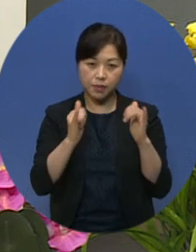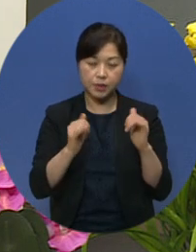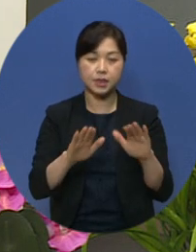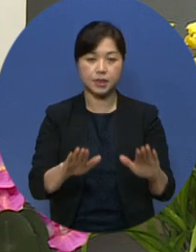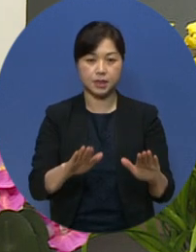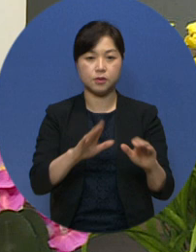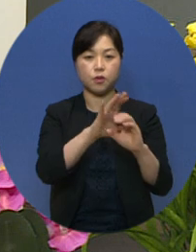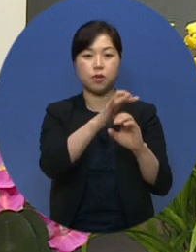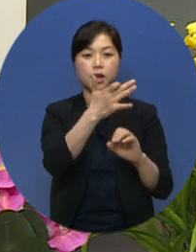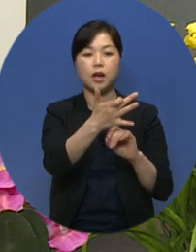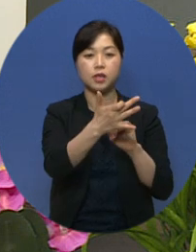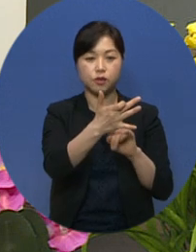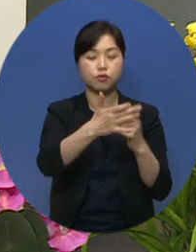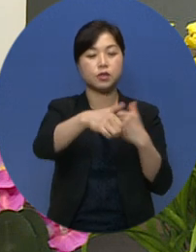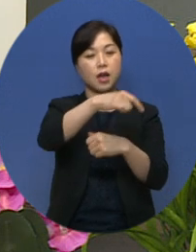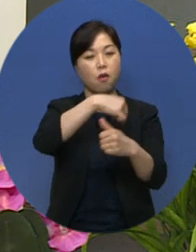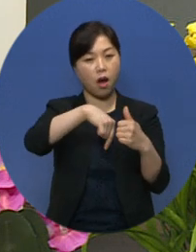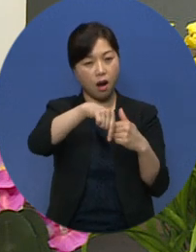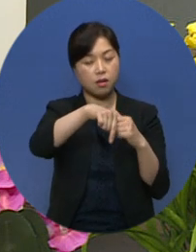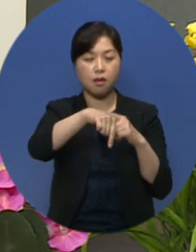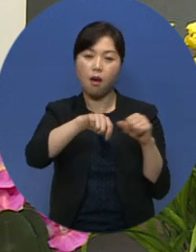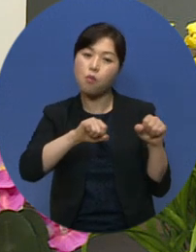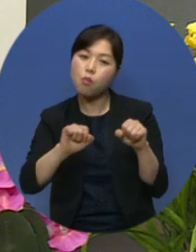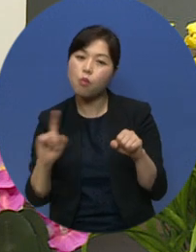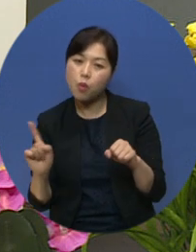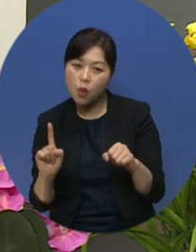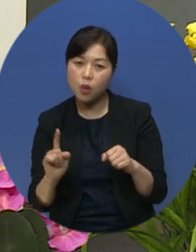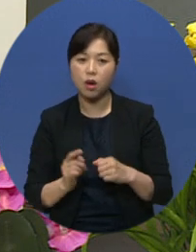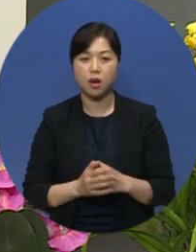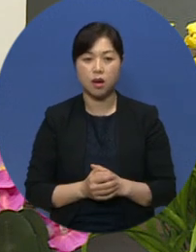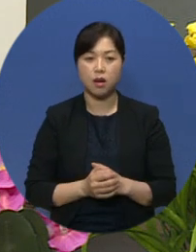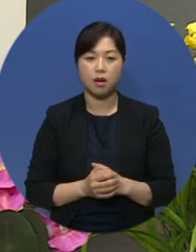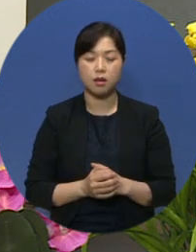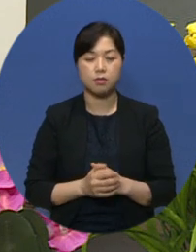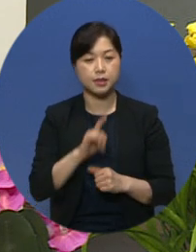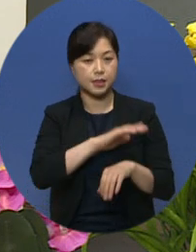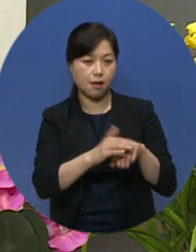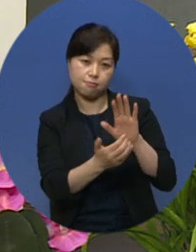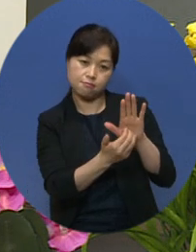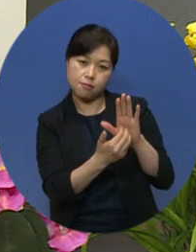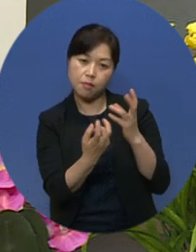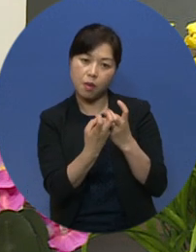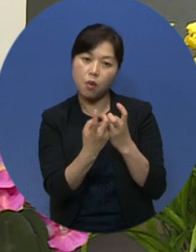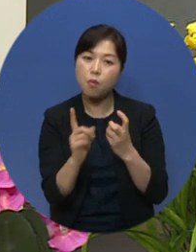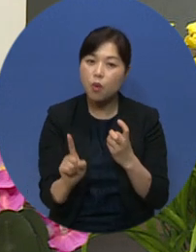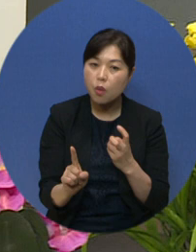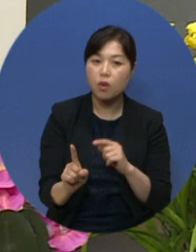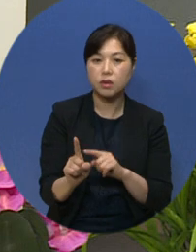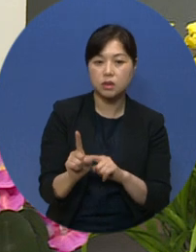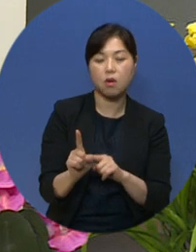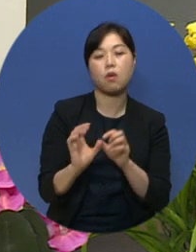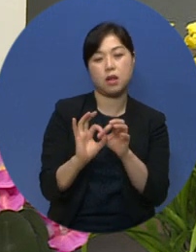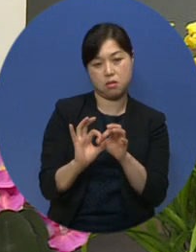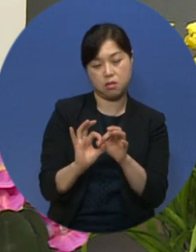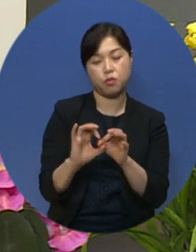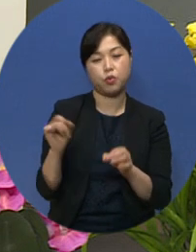코로나 사악해 어떻게 되지 하고 있는가 대비하고 있는가 앞으로 이